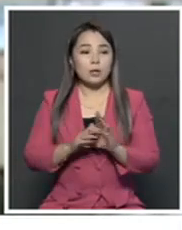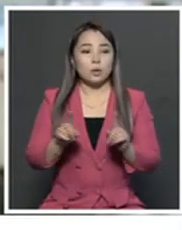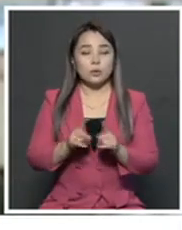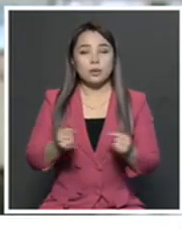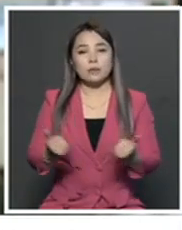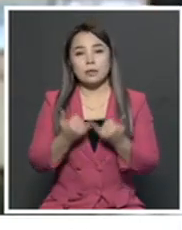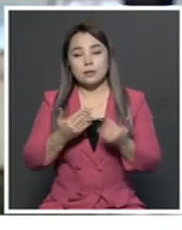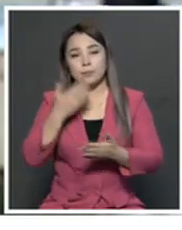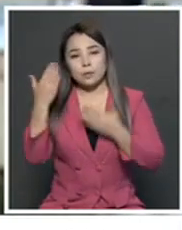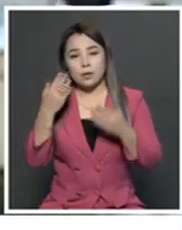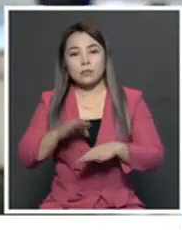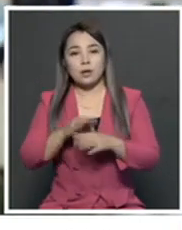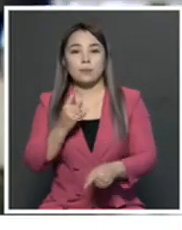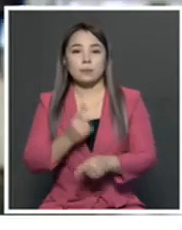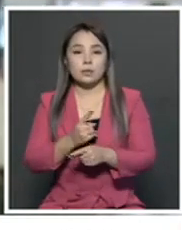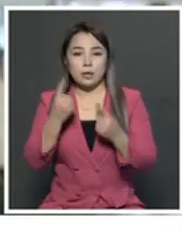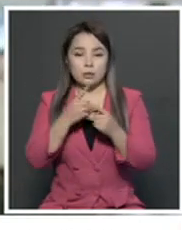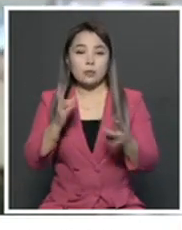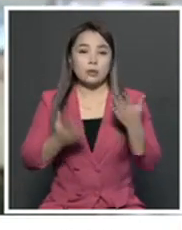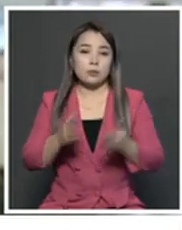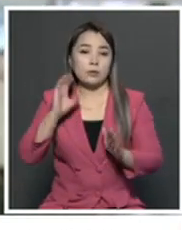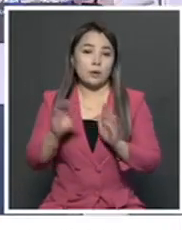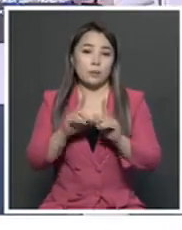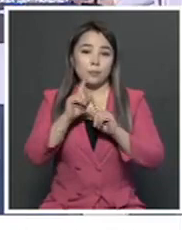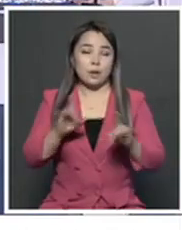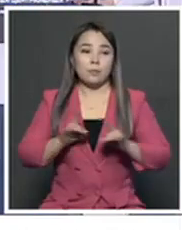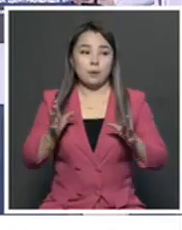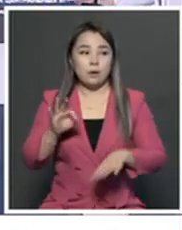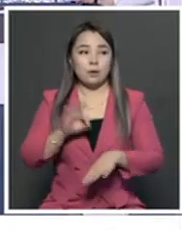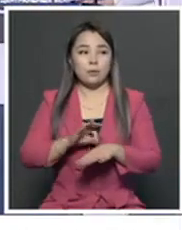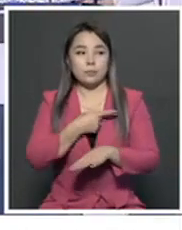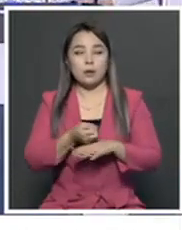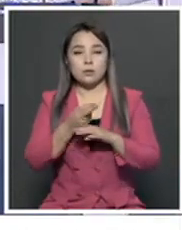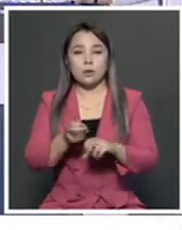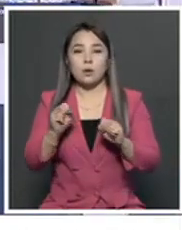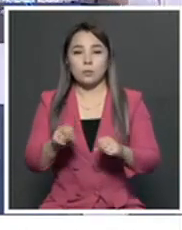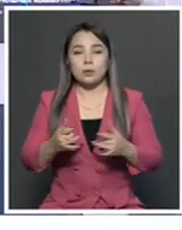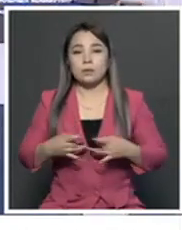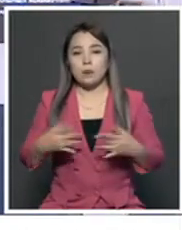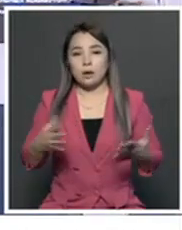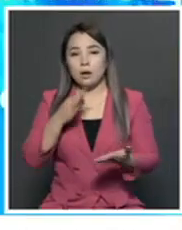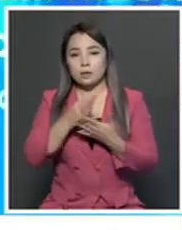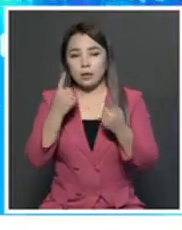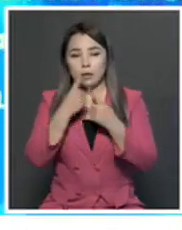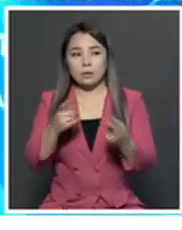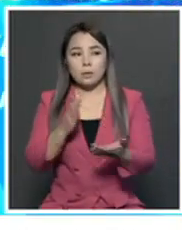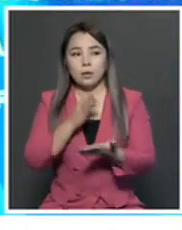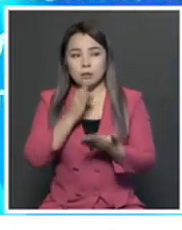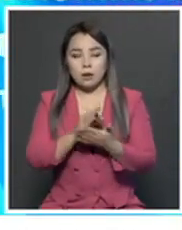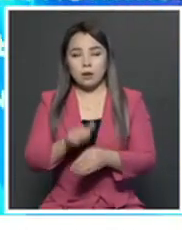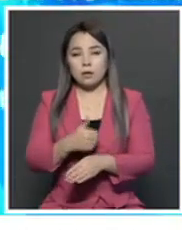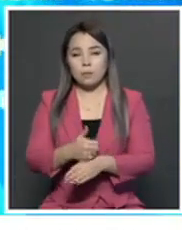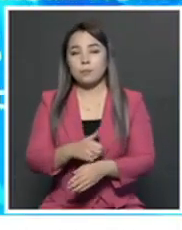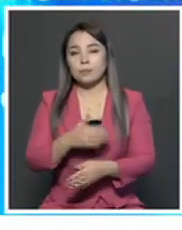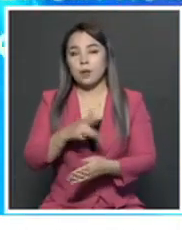той кештерді өткізбеу. Себебі мұны ескермеген жағдайда мерекені аурухана төсегінде тойлауға тура келетін ұмытпаған жөн, дейді қала